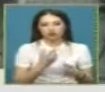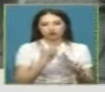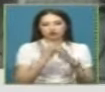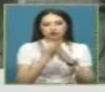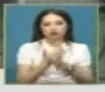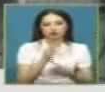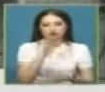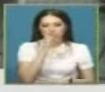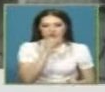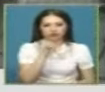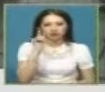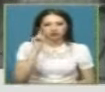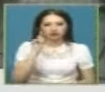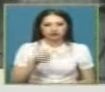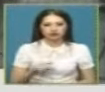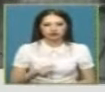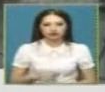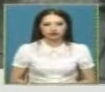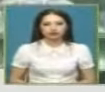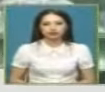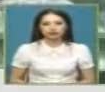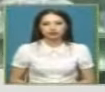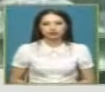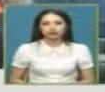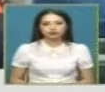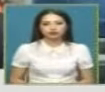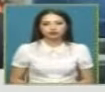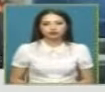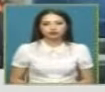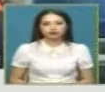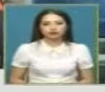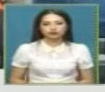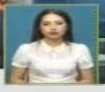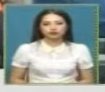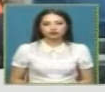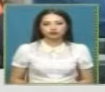түсуі негіз болады.